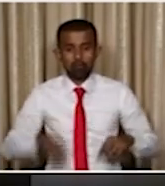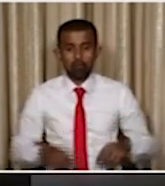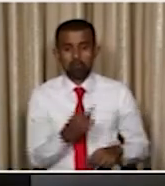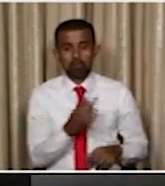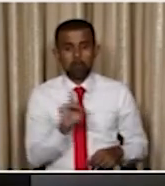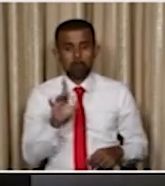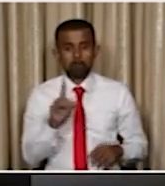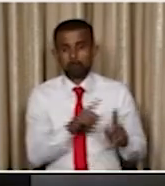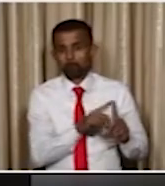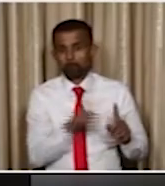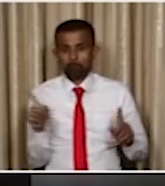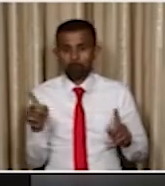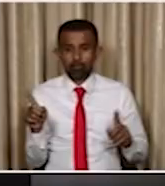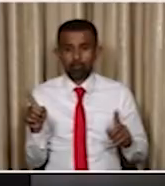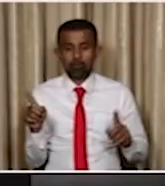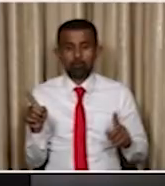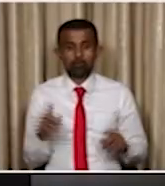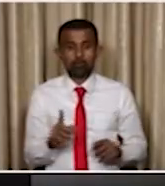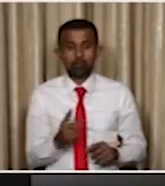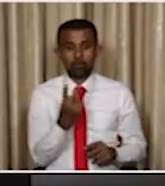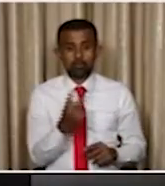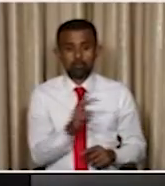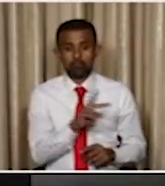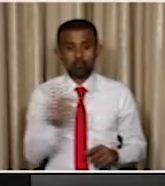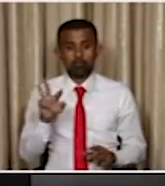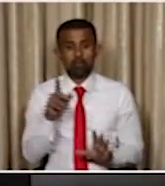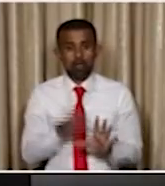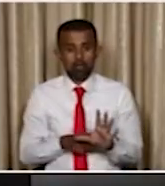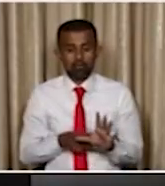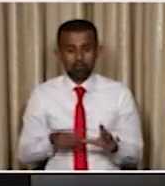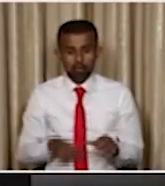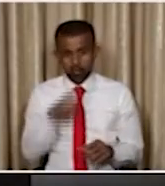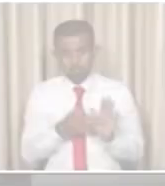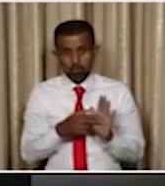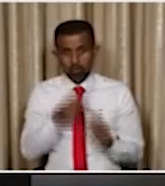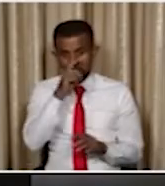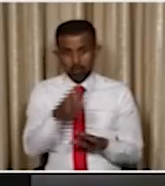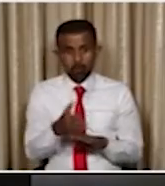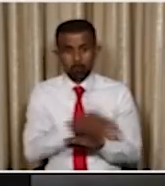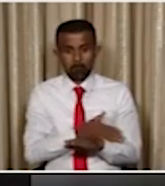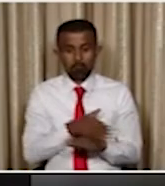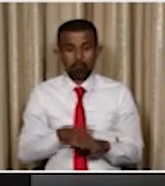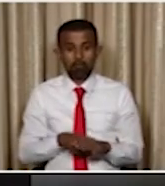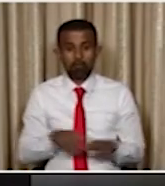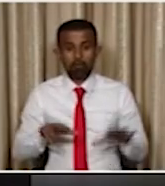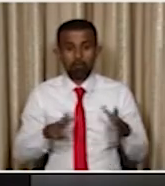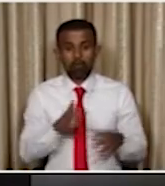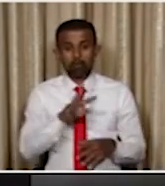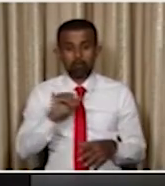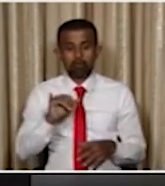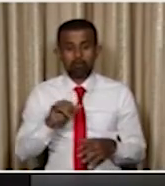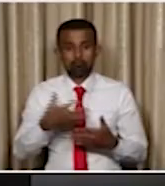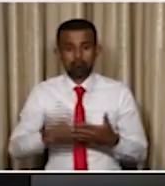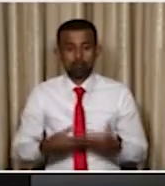ඉඳන් මේ දක්වා ප්‍රථම වතාවට අපි 2023 වාර්තාව මේ මාසේ නොවැම්බර් මාසයේට පෙර මේ ආයතන 836ම අපි